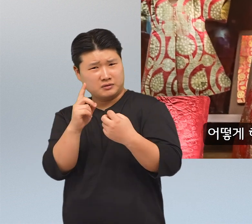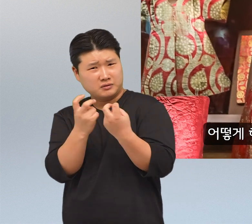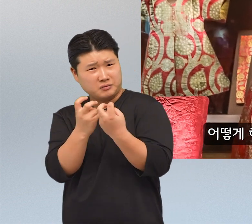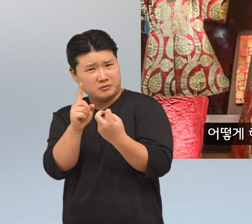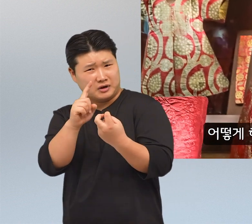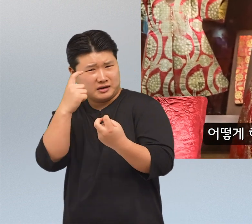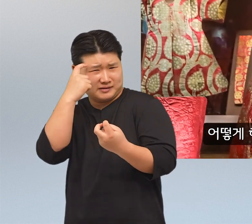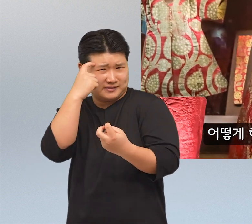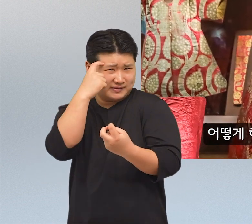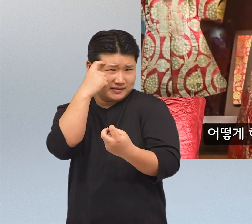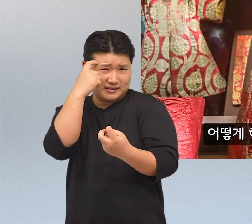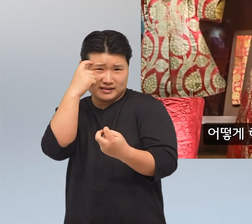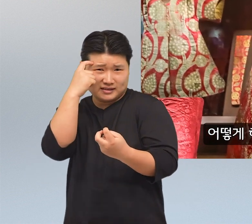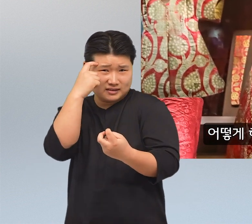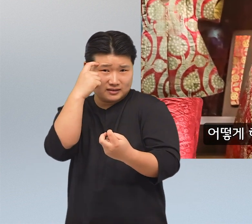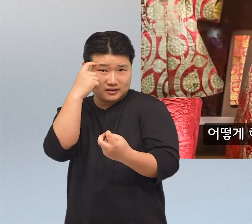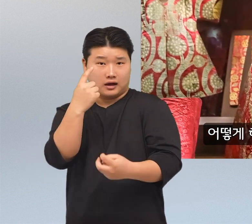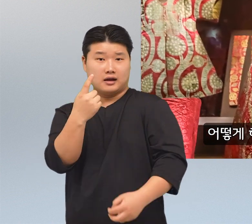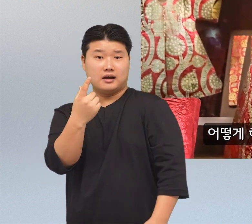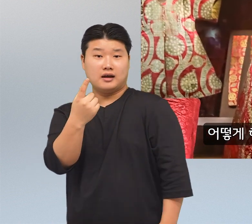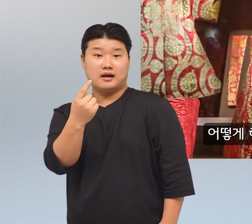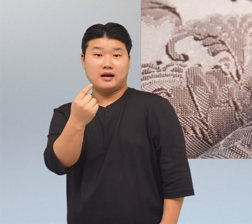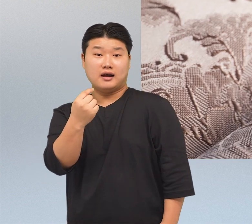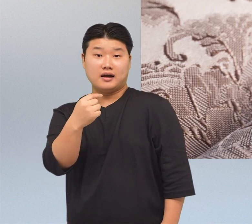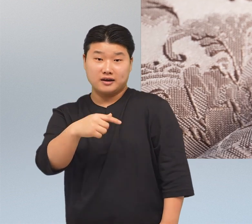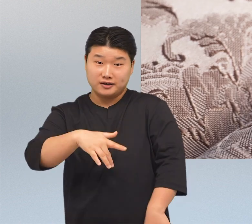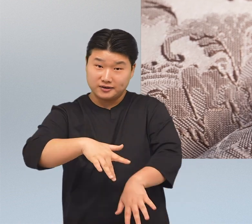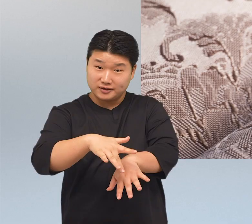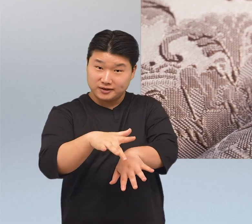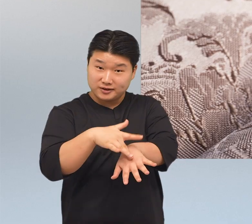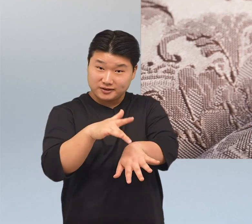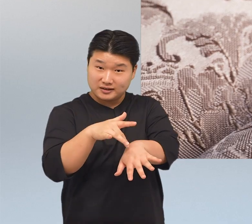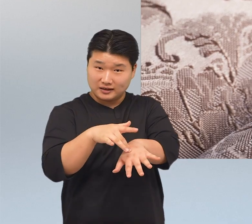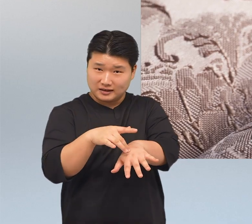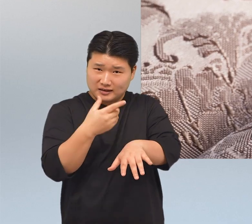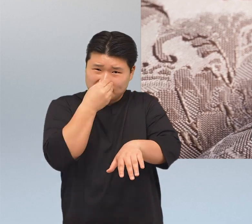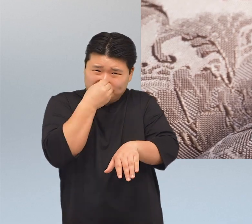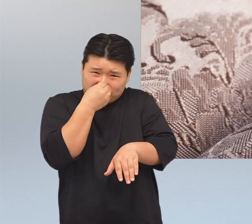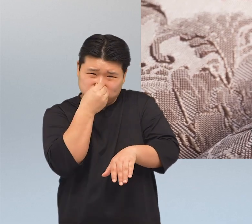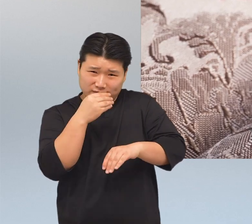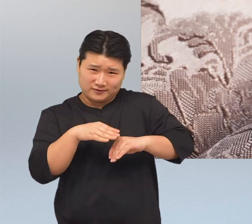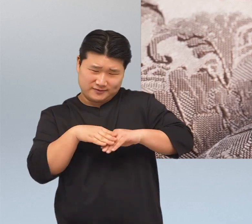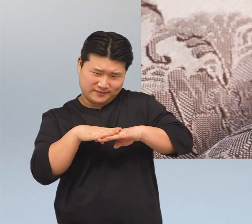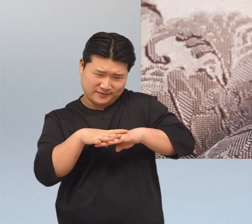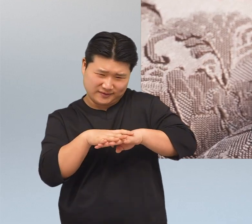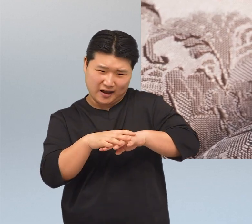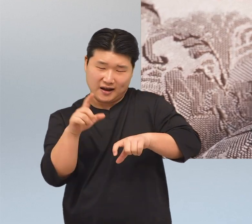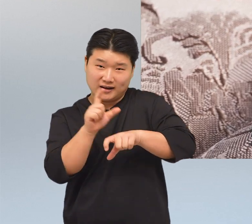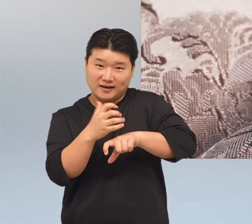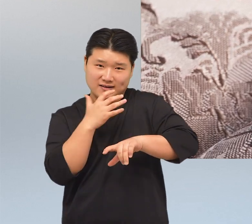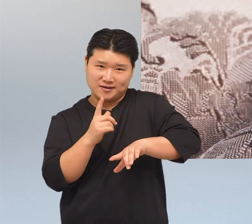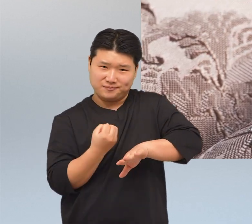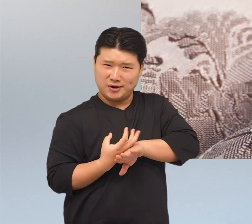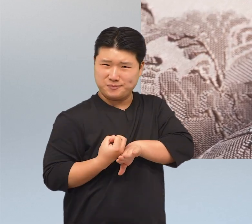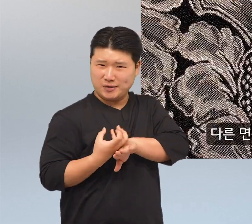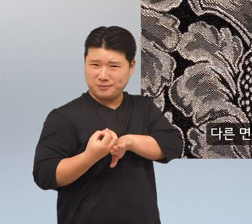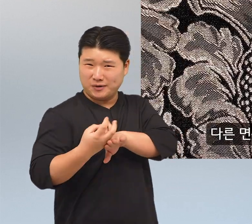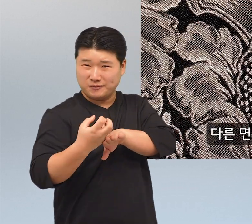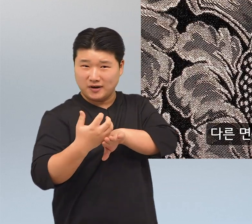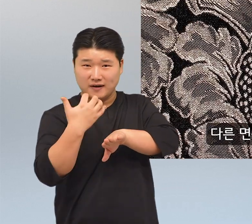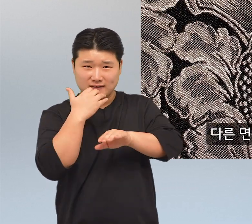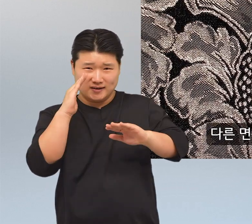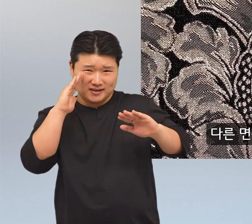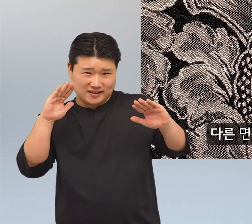돋보이게 만들까에 초점이 맞춰졌습니다. 올이 치밀하게 짜여 한쪽 면은 광택이 있고